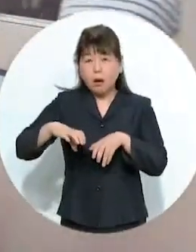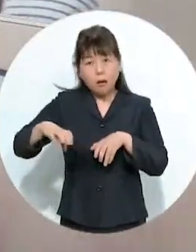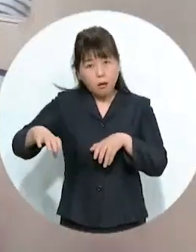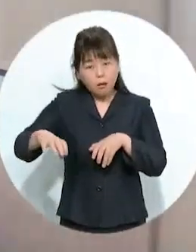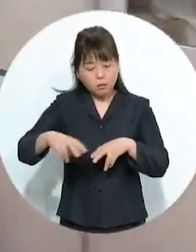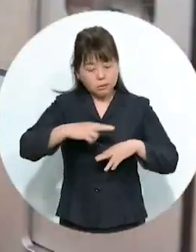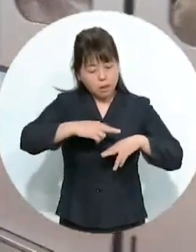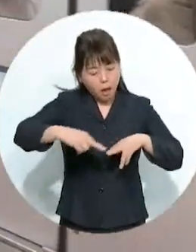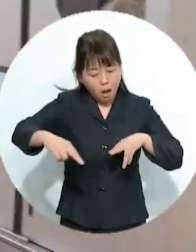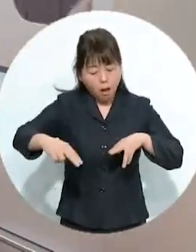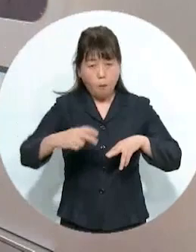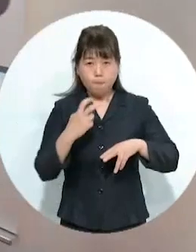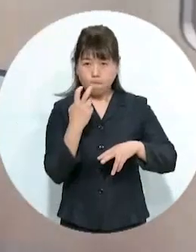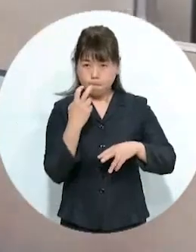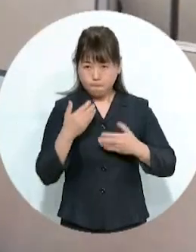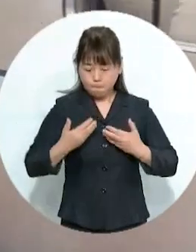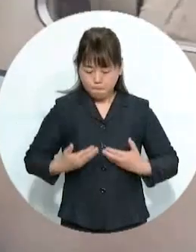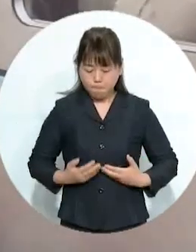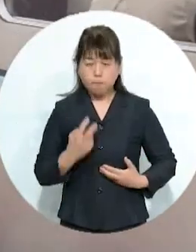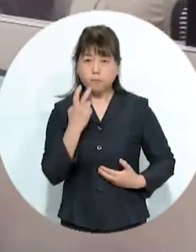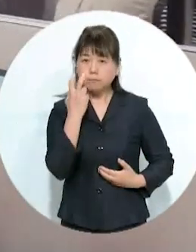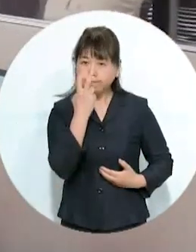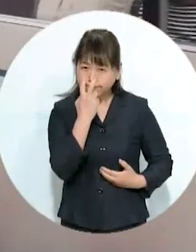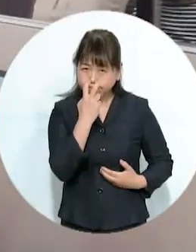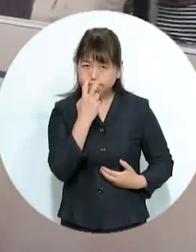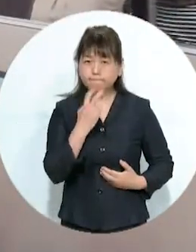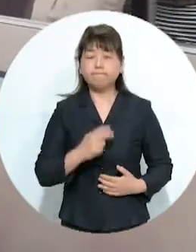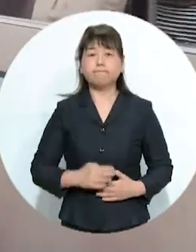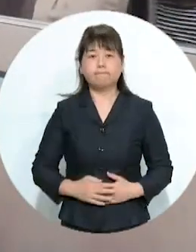検して安全を確認します。